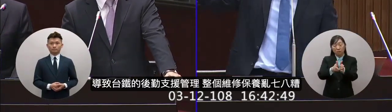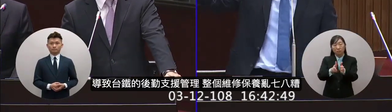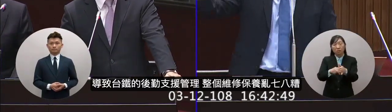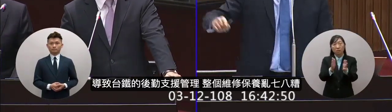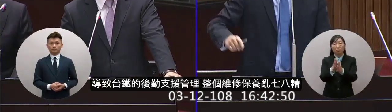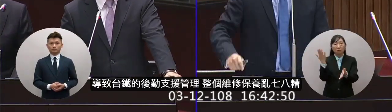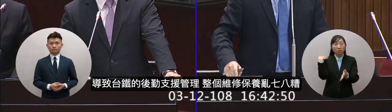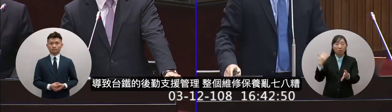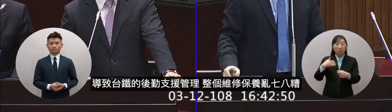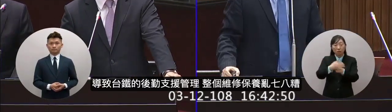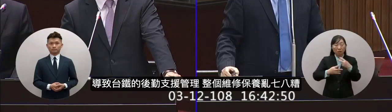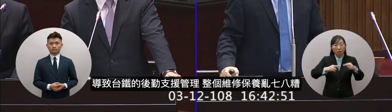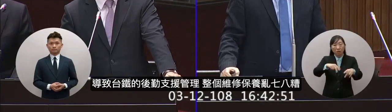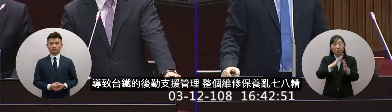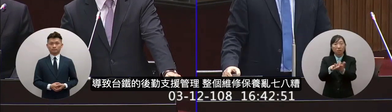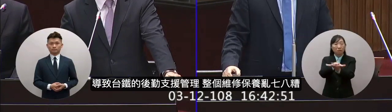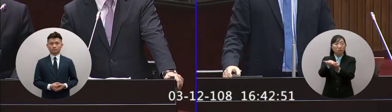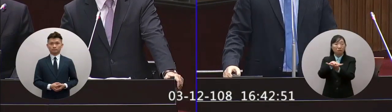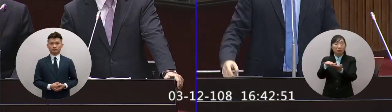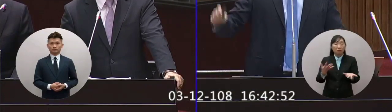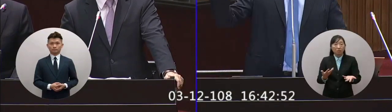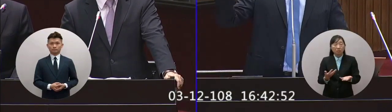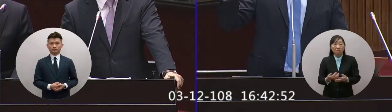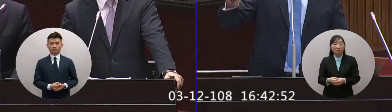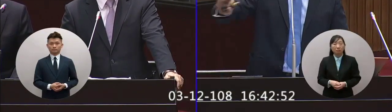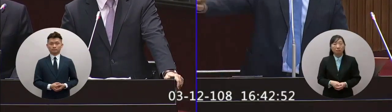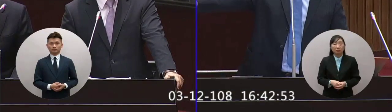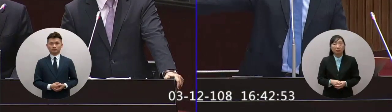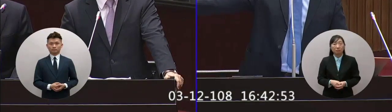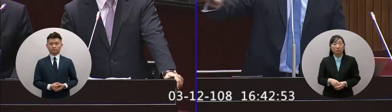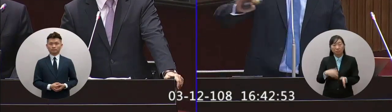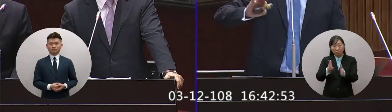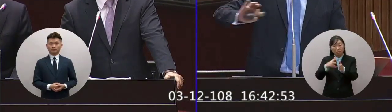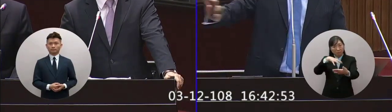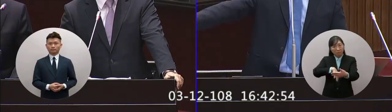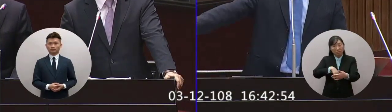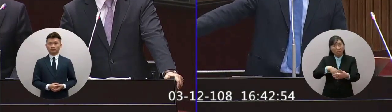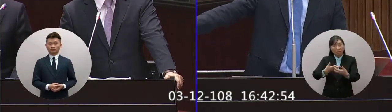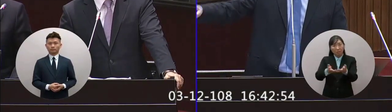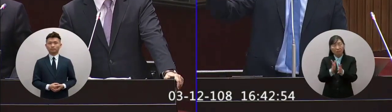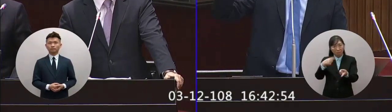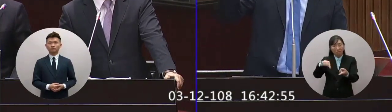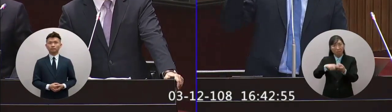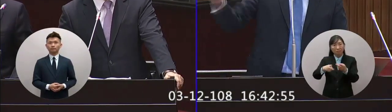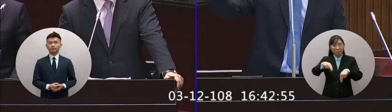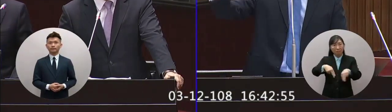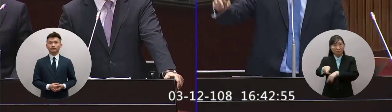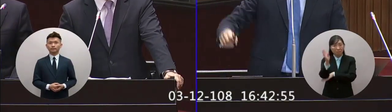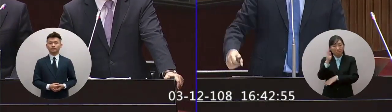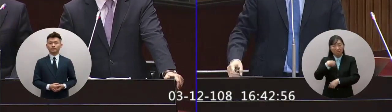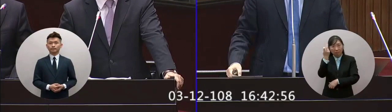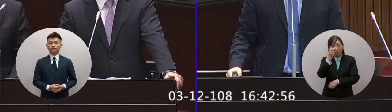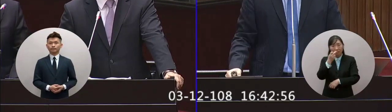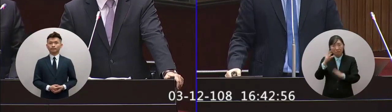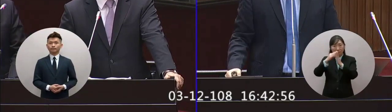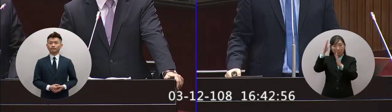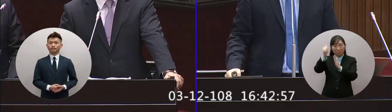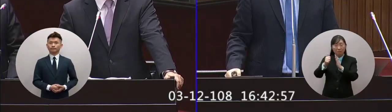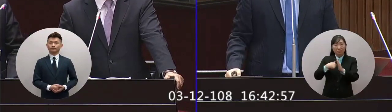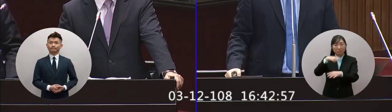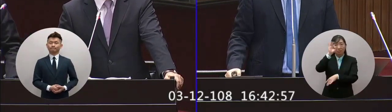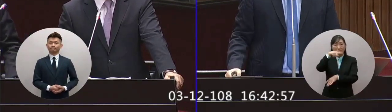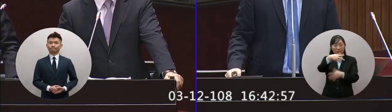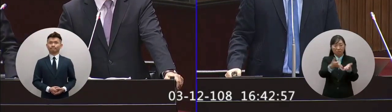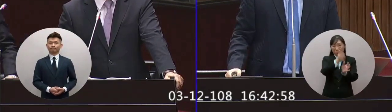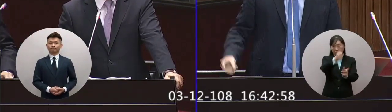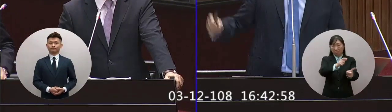理整个维修保养乱七八糟。你说要台铁内部要去行政追究责任，局长的责任，大家看部长的